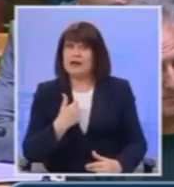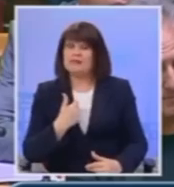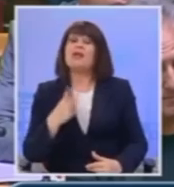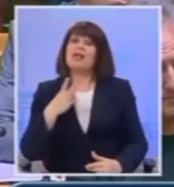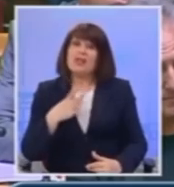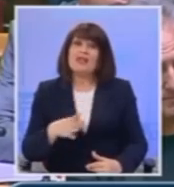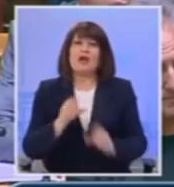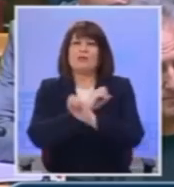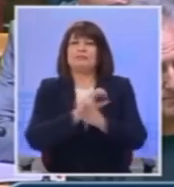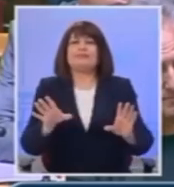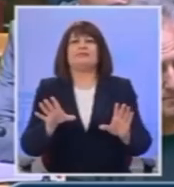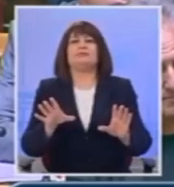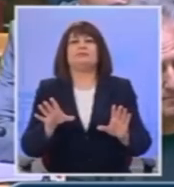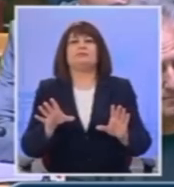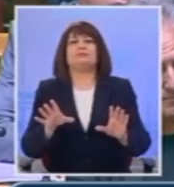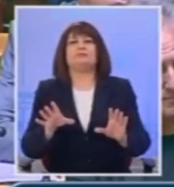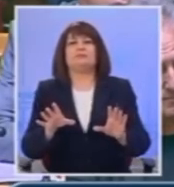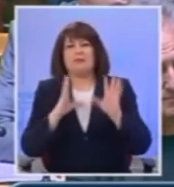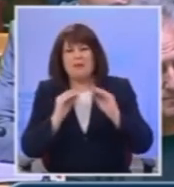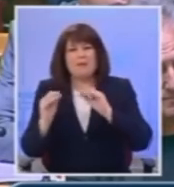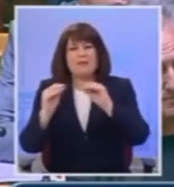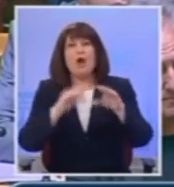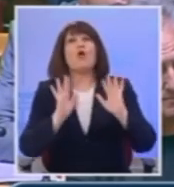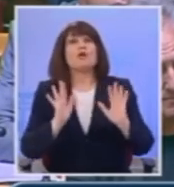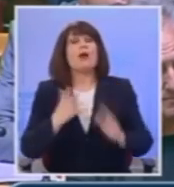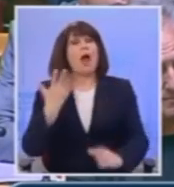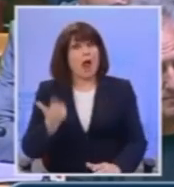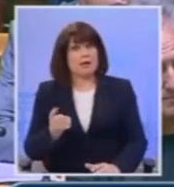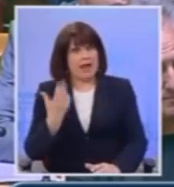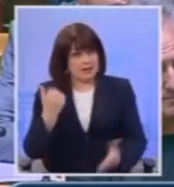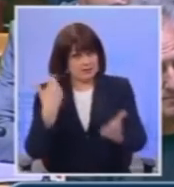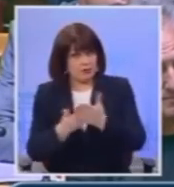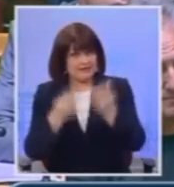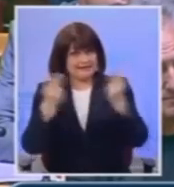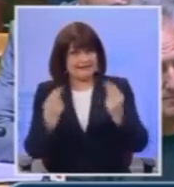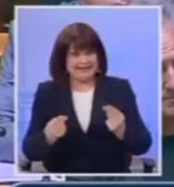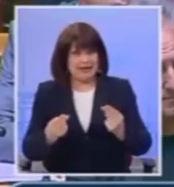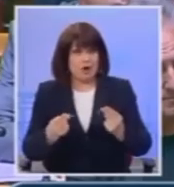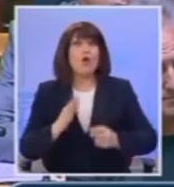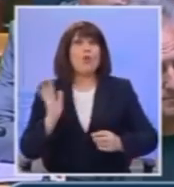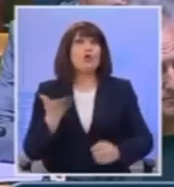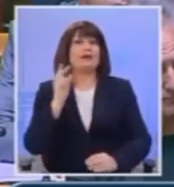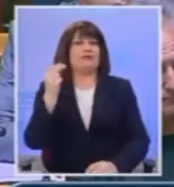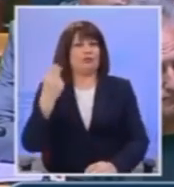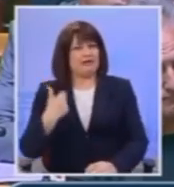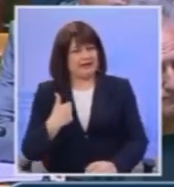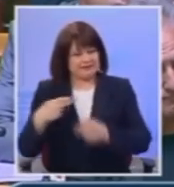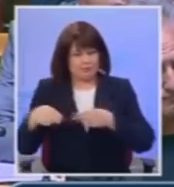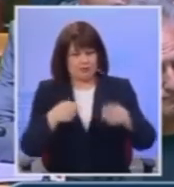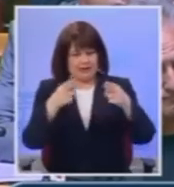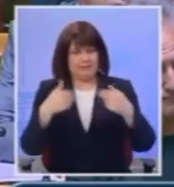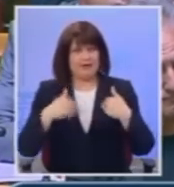θέλαμε τη δημοσιότητα και δεν θέλουμε τους ψιθύρους για αυτά τα πράγματα. Εάν πραγματικά έχετε στοιχεία ότι οποιοδήποτε βουλευτής από το